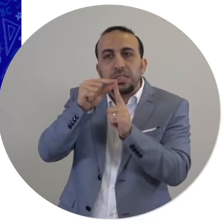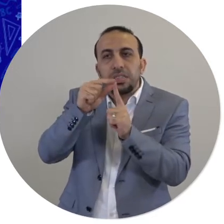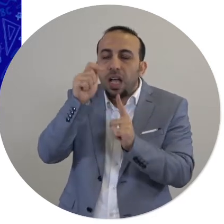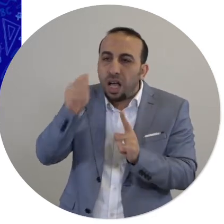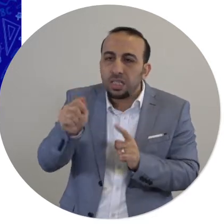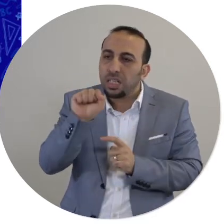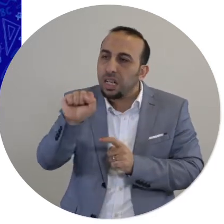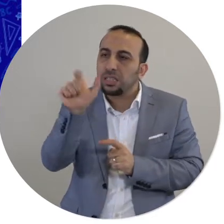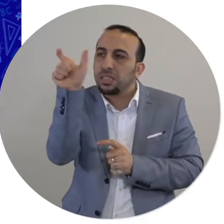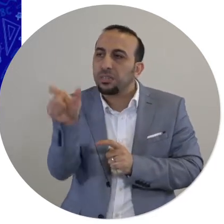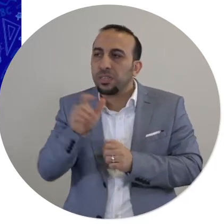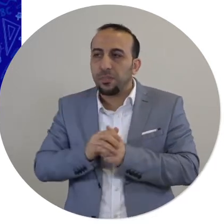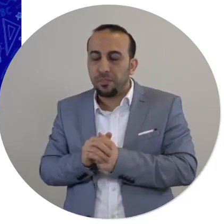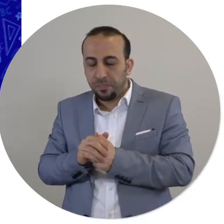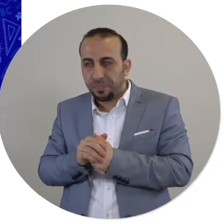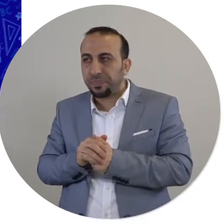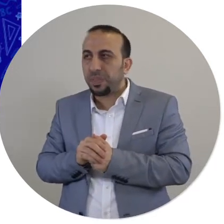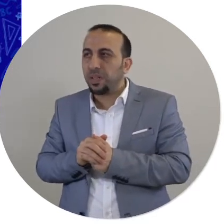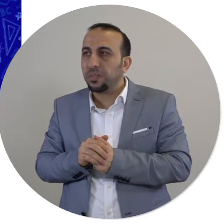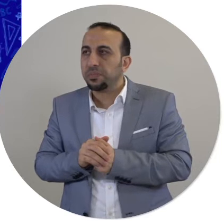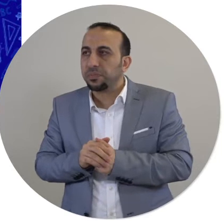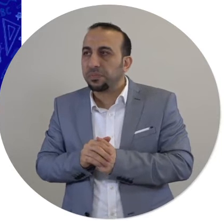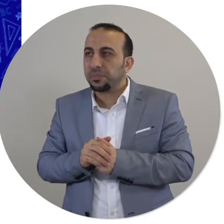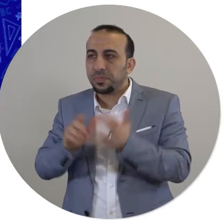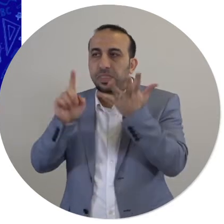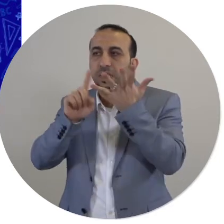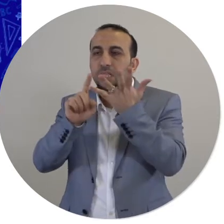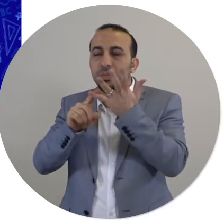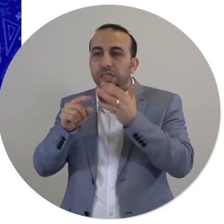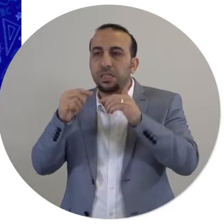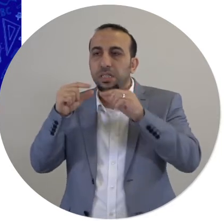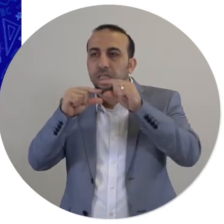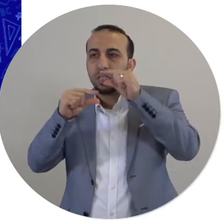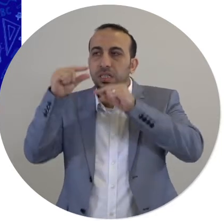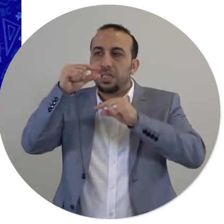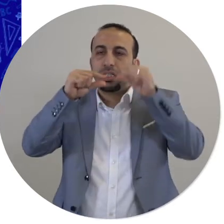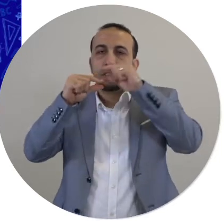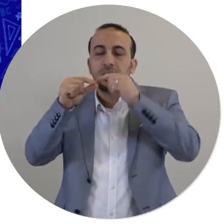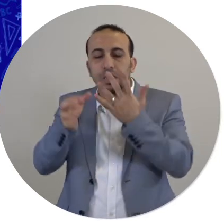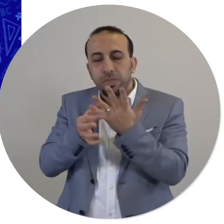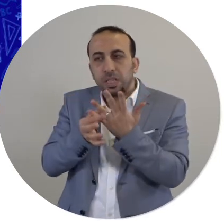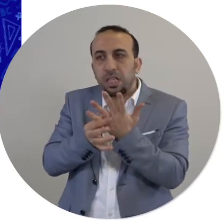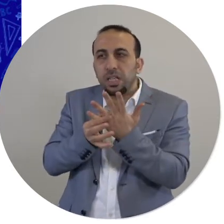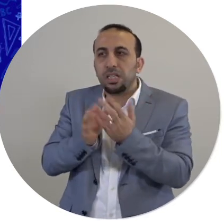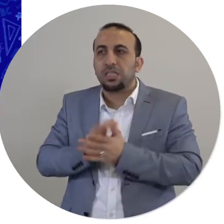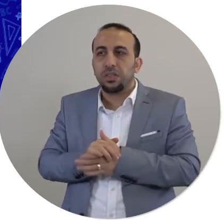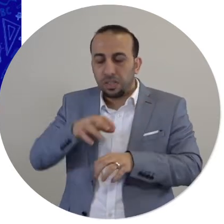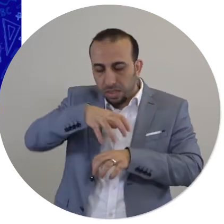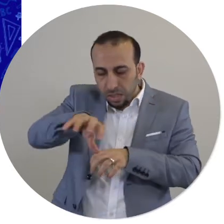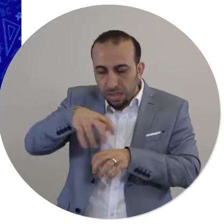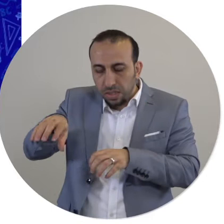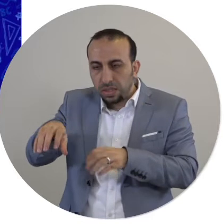العزاب وفئة المتزوجين وفئة المطلقات وفئة الأرامل. هذه كلها فئات يتم فيها تقسيم السكان